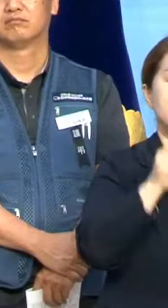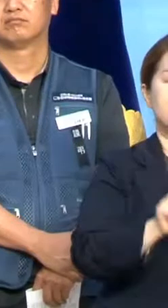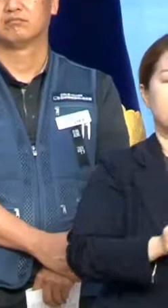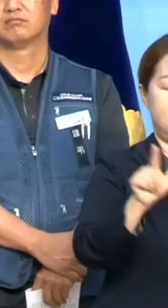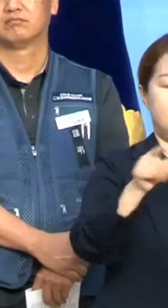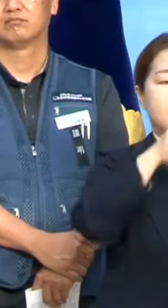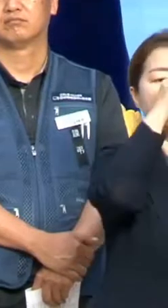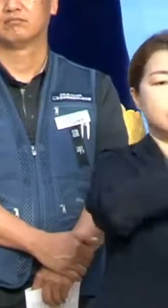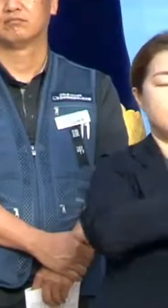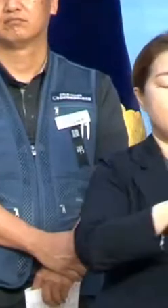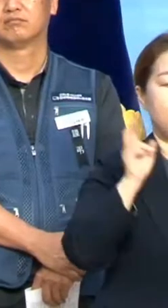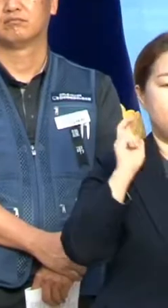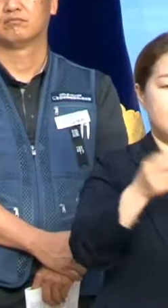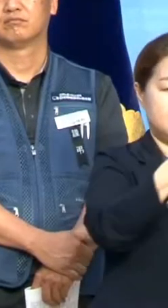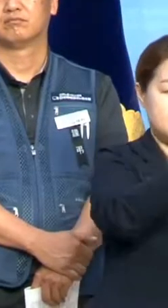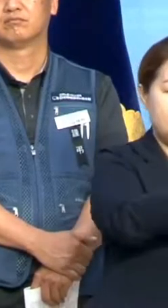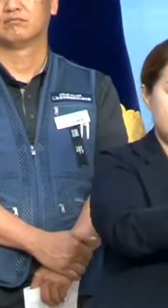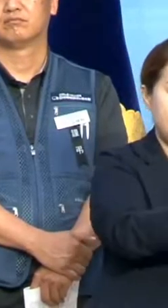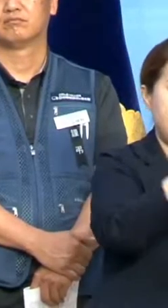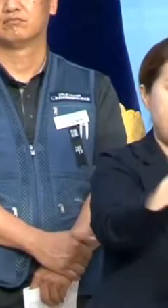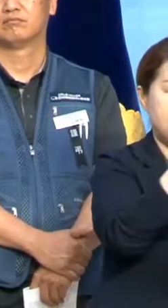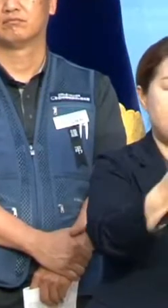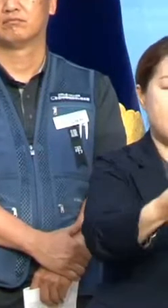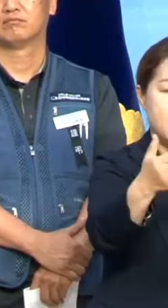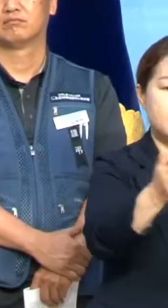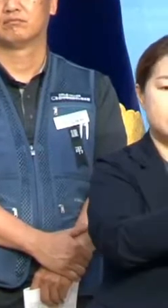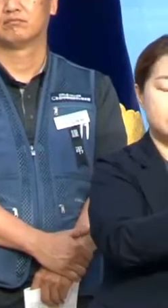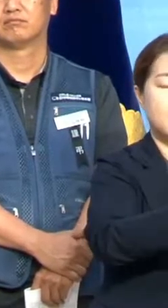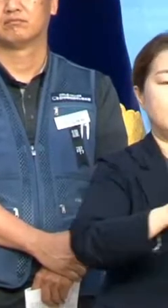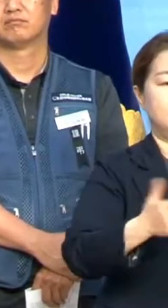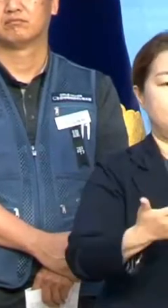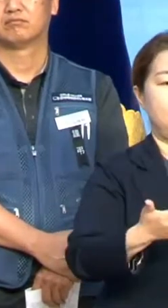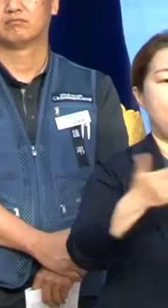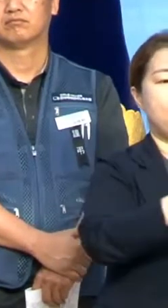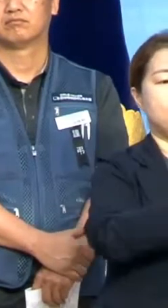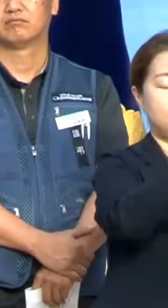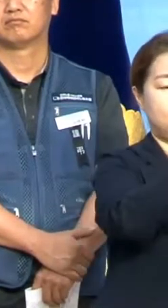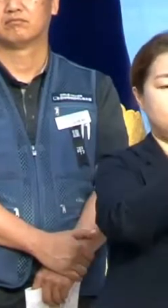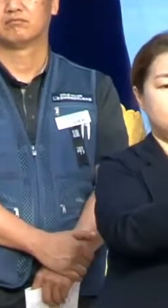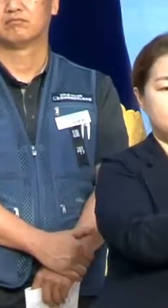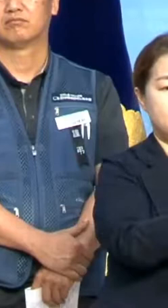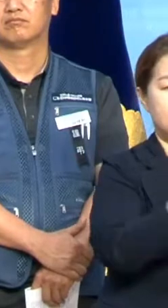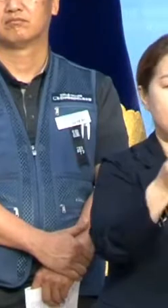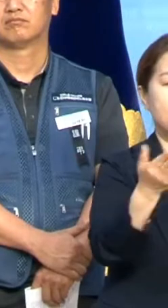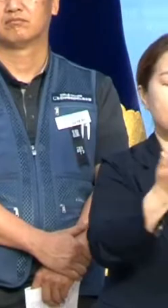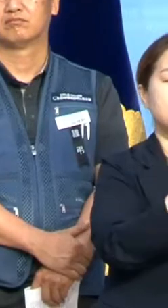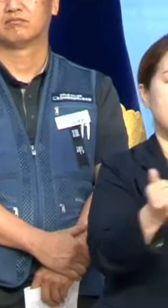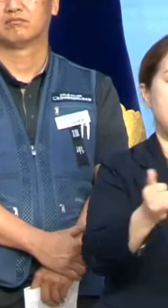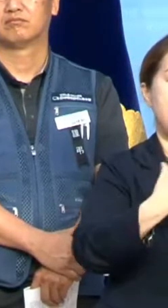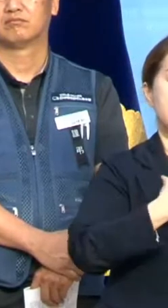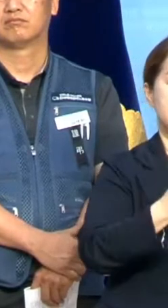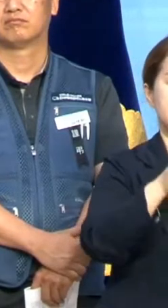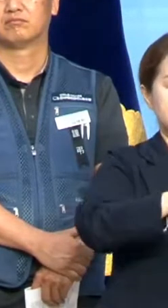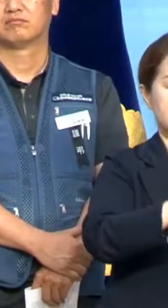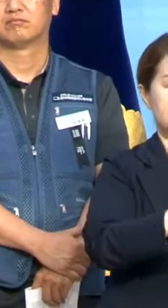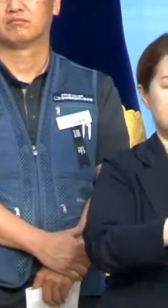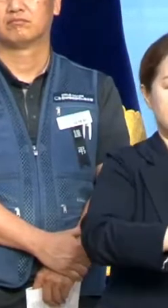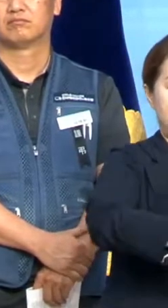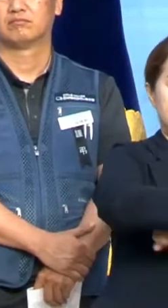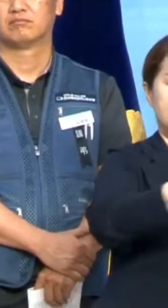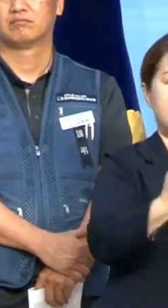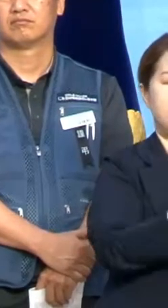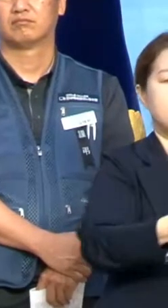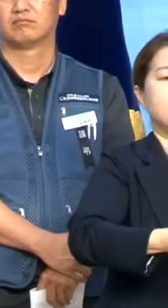그저 업계에서 정말 하루에 이벤트로 끝나지 않도록 고용 노동 도가 택배 우동 자들의 노동 안전에 대한 적극적인 대책